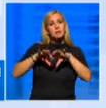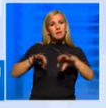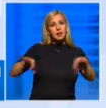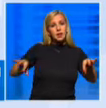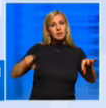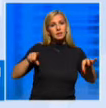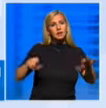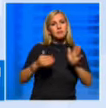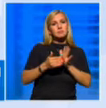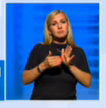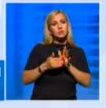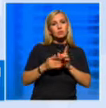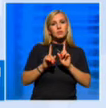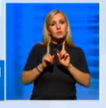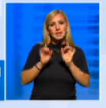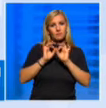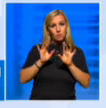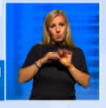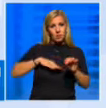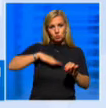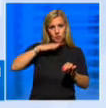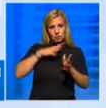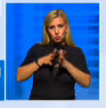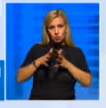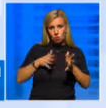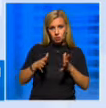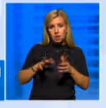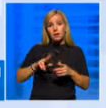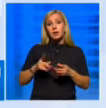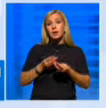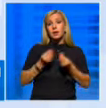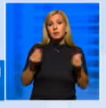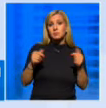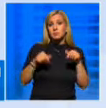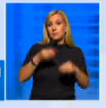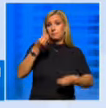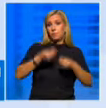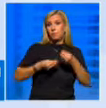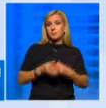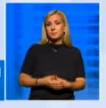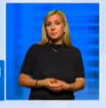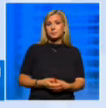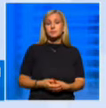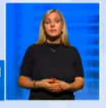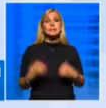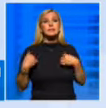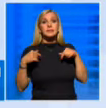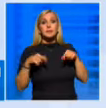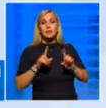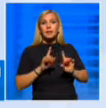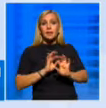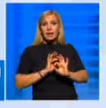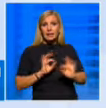на факта на неинформираността по темата? Или на липсата изобщо на такъв проблем? За сега не е